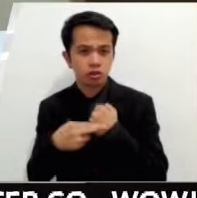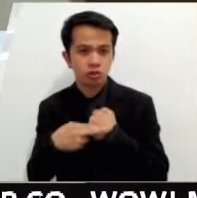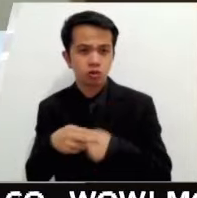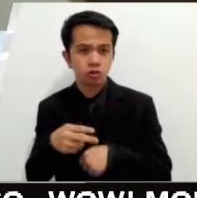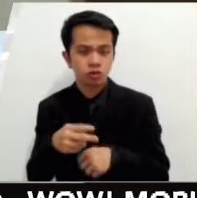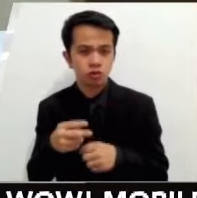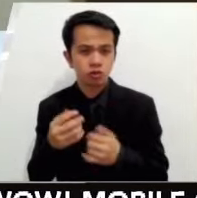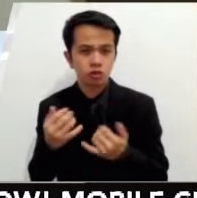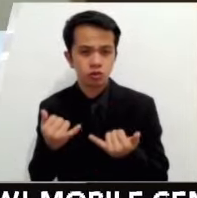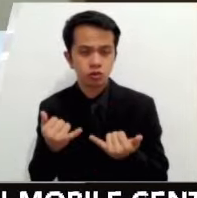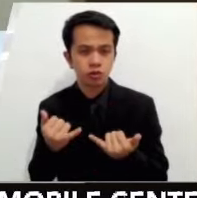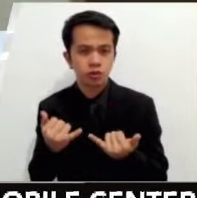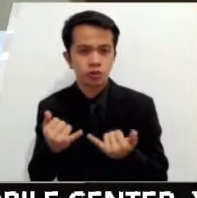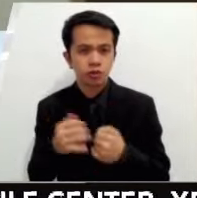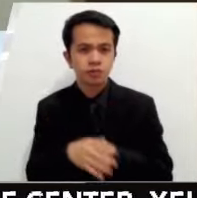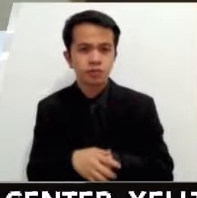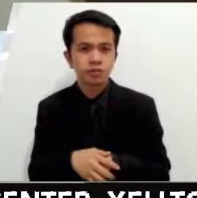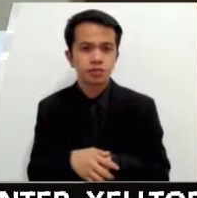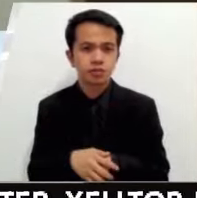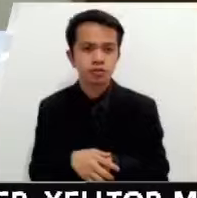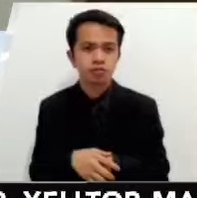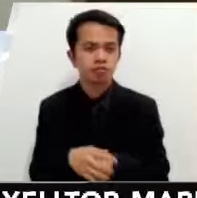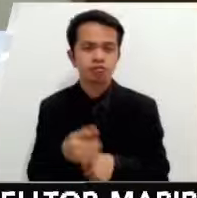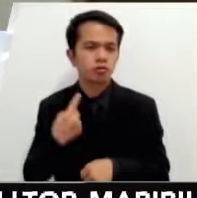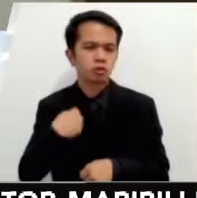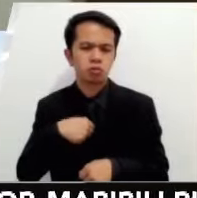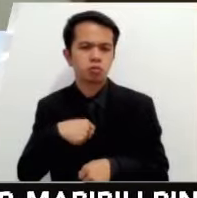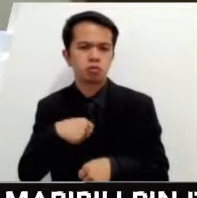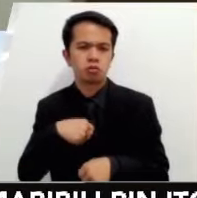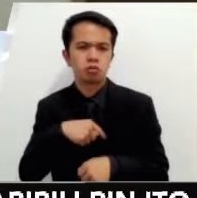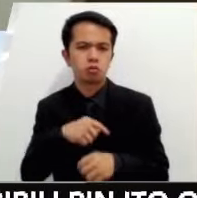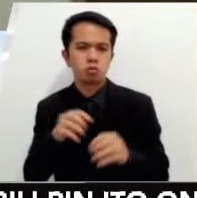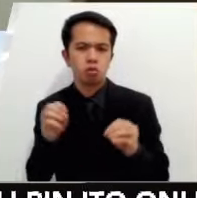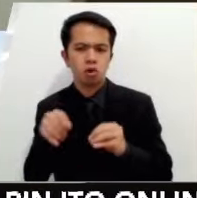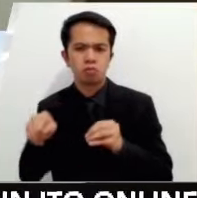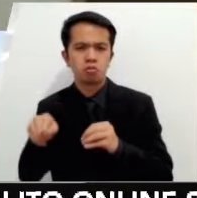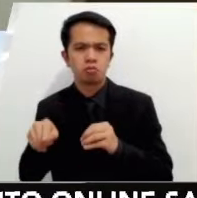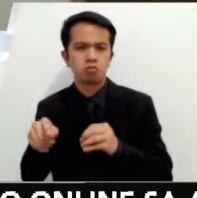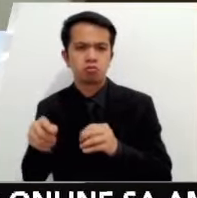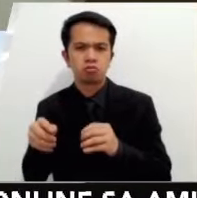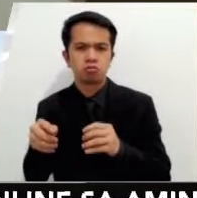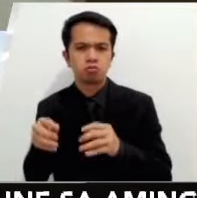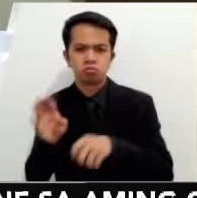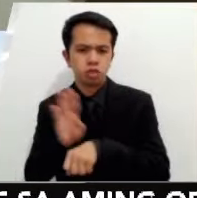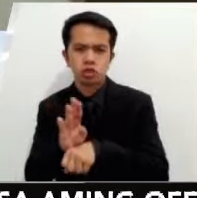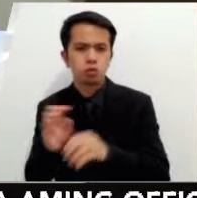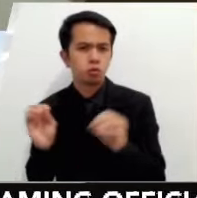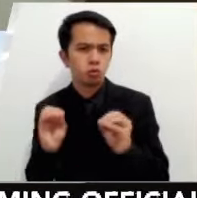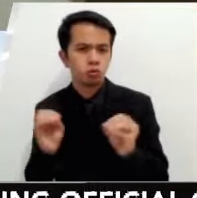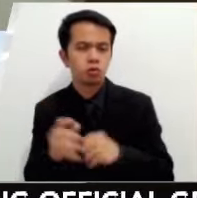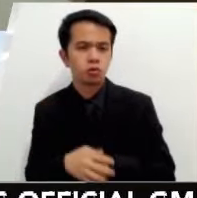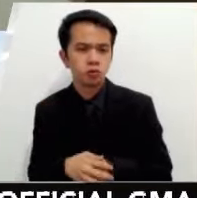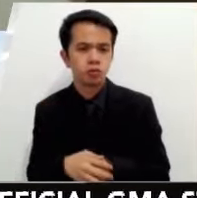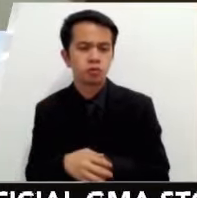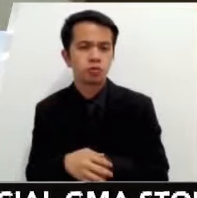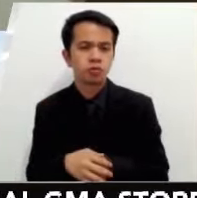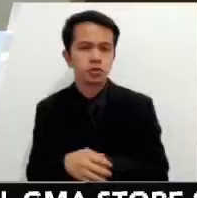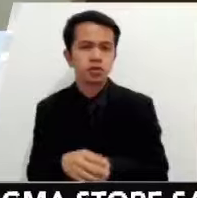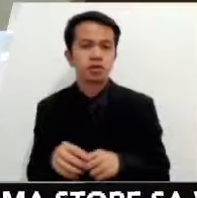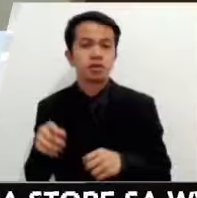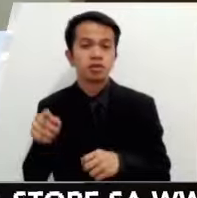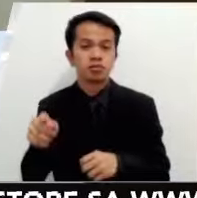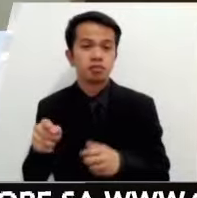ating victim, wala mo po siyang known na malaking business. And wala po talaga pa siyang known